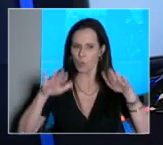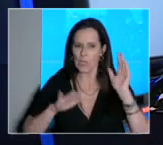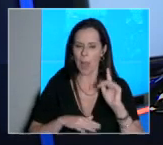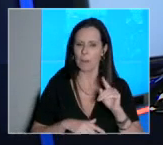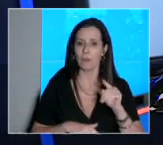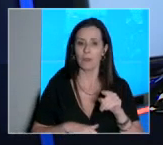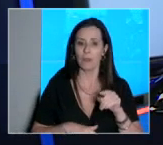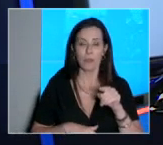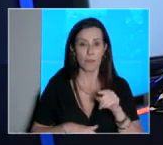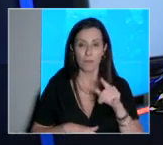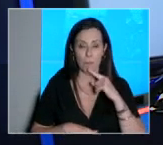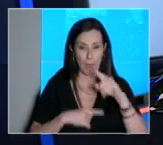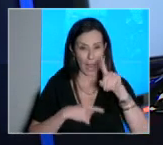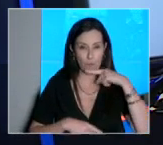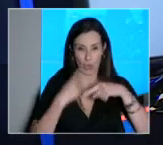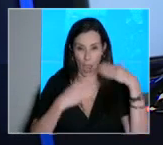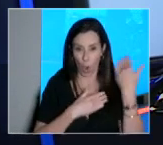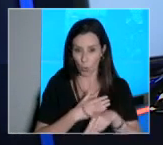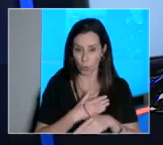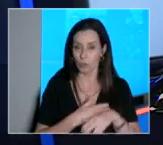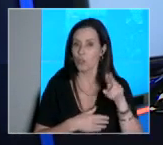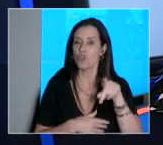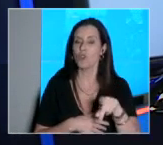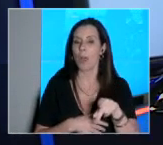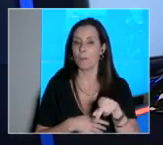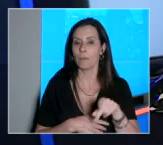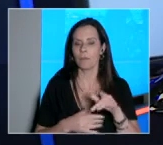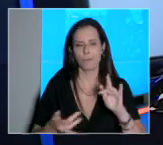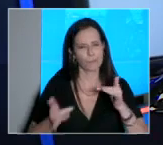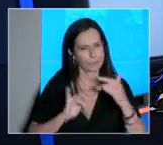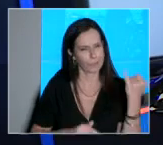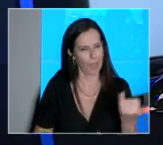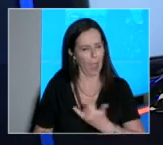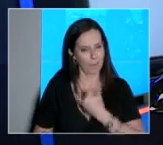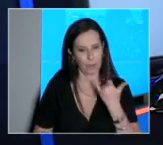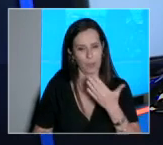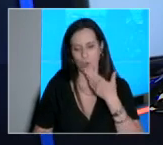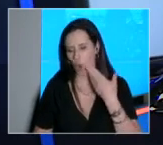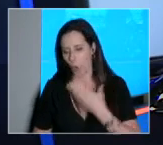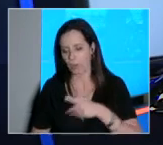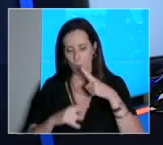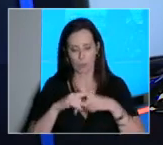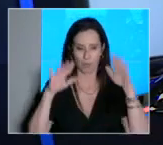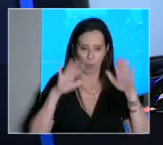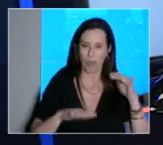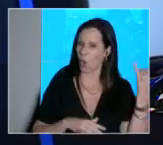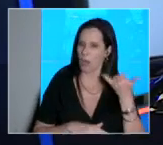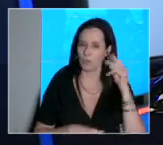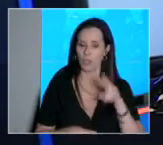ולפחות באלף השנים האחרונות יש שם חיכוכים בין יהודים, נוצרים